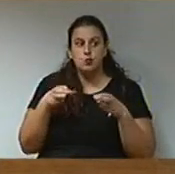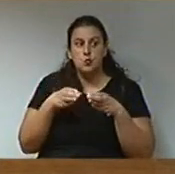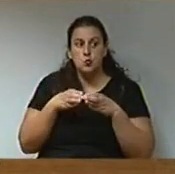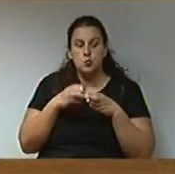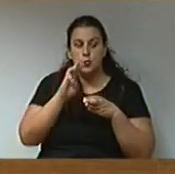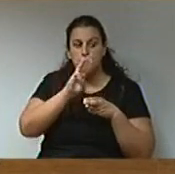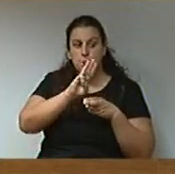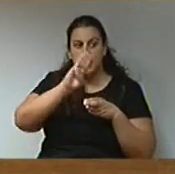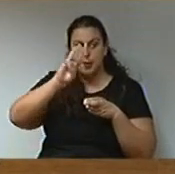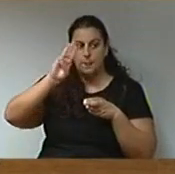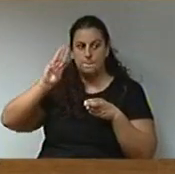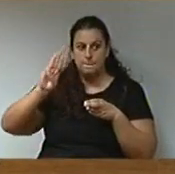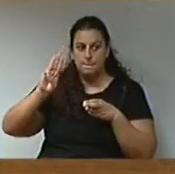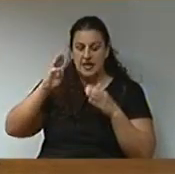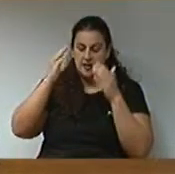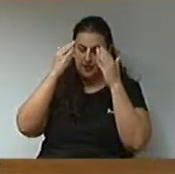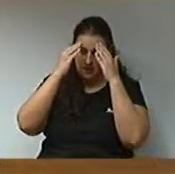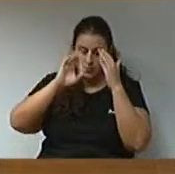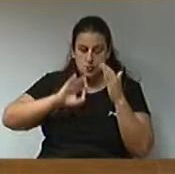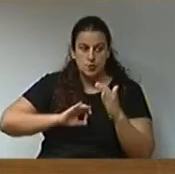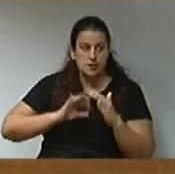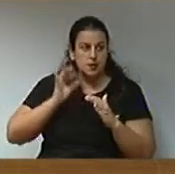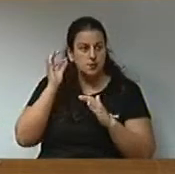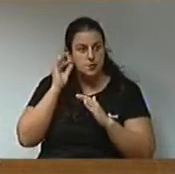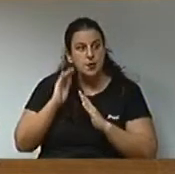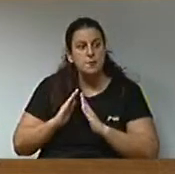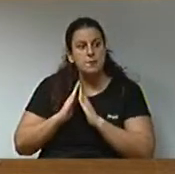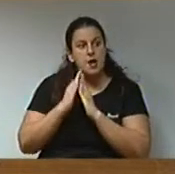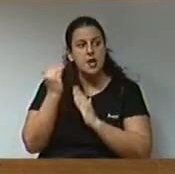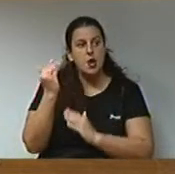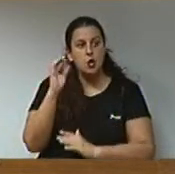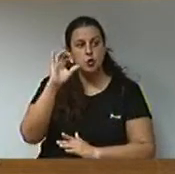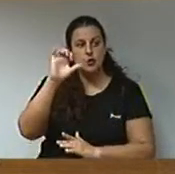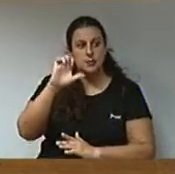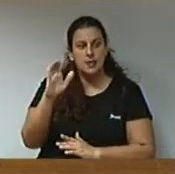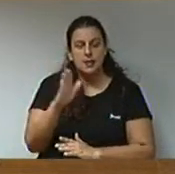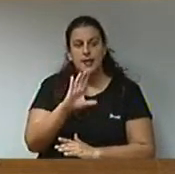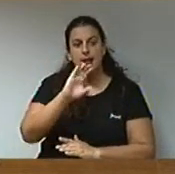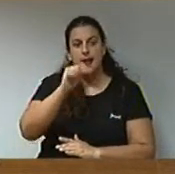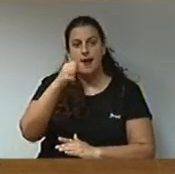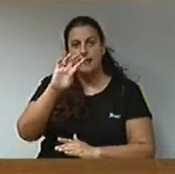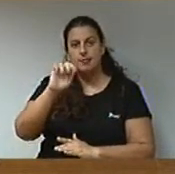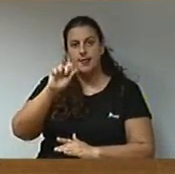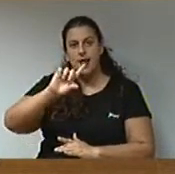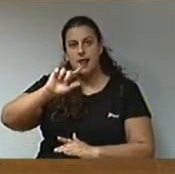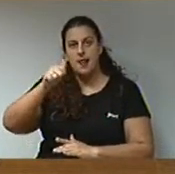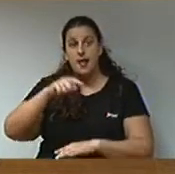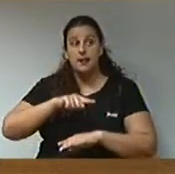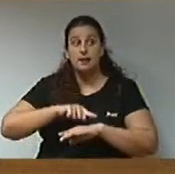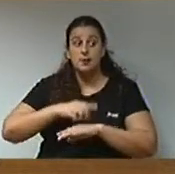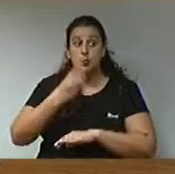parlamentari popular, l'il·lustre diputada Maria José Català, per un temps de 30 minuts.